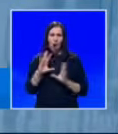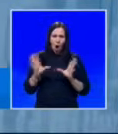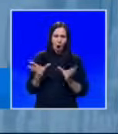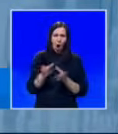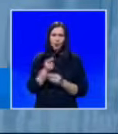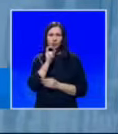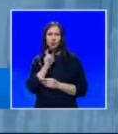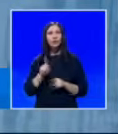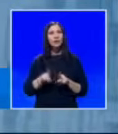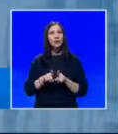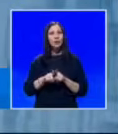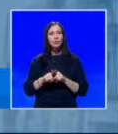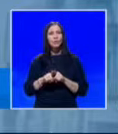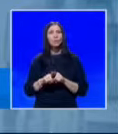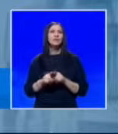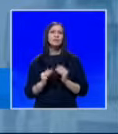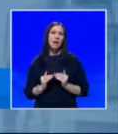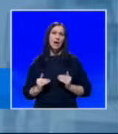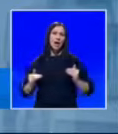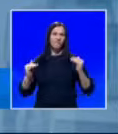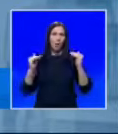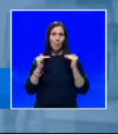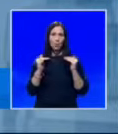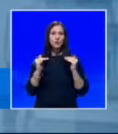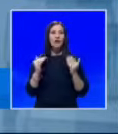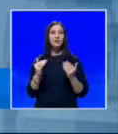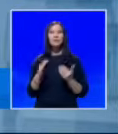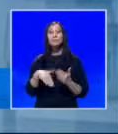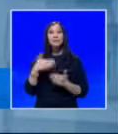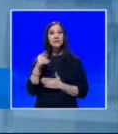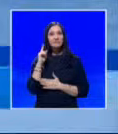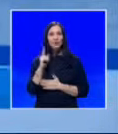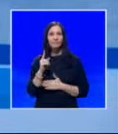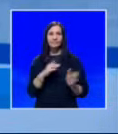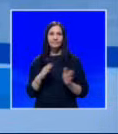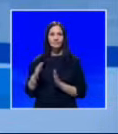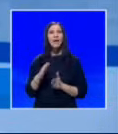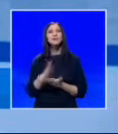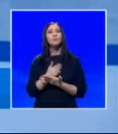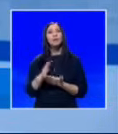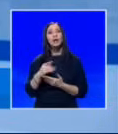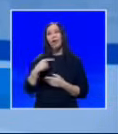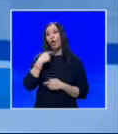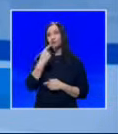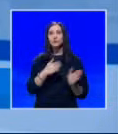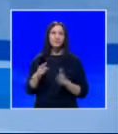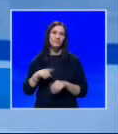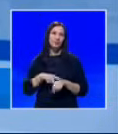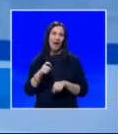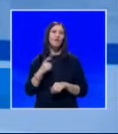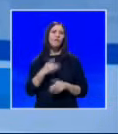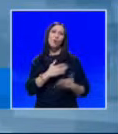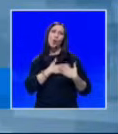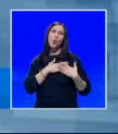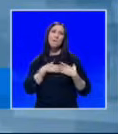общи думи, като да сме равнопоставени. И на следващия Споделена ден... отговорност. Да, това е изключително любимо клише